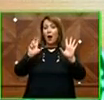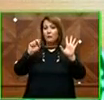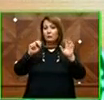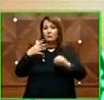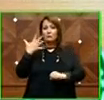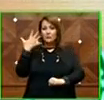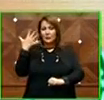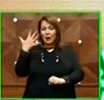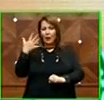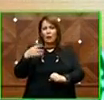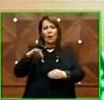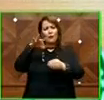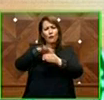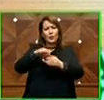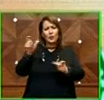889658،